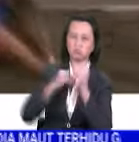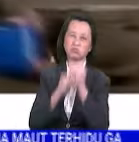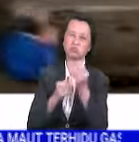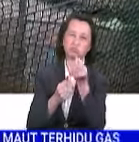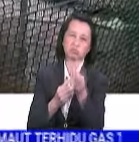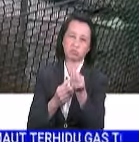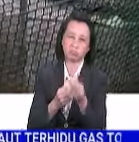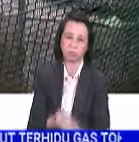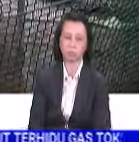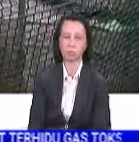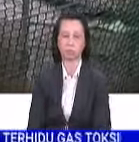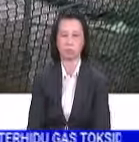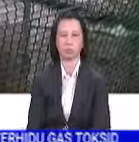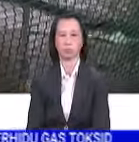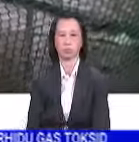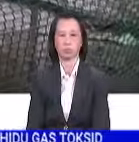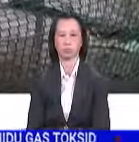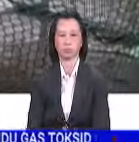terhad.